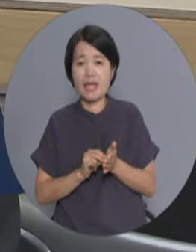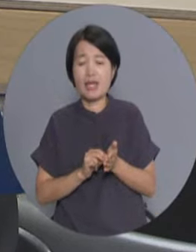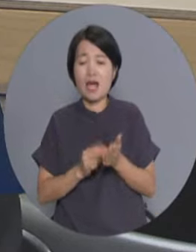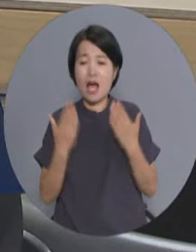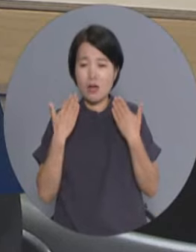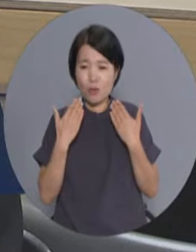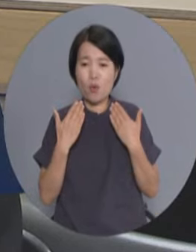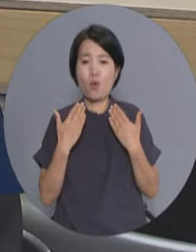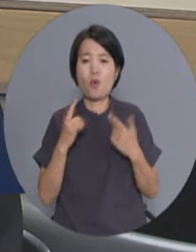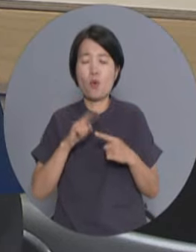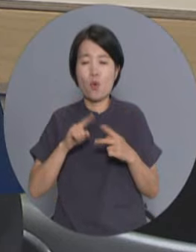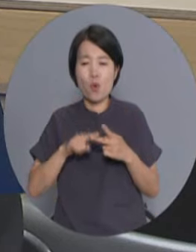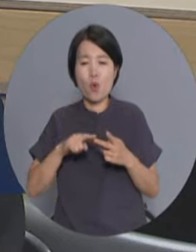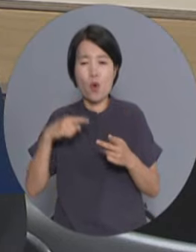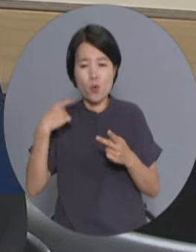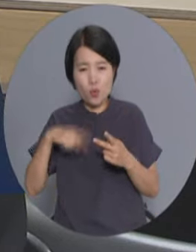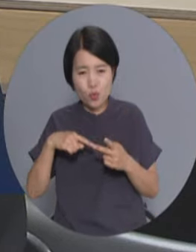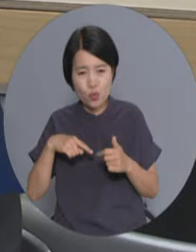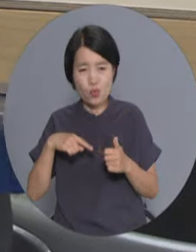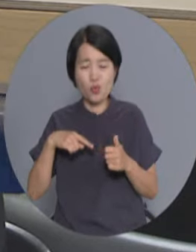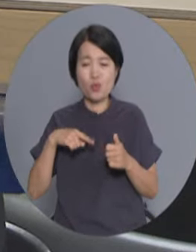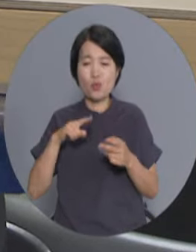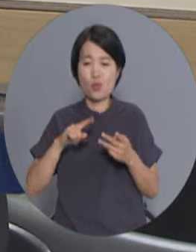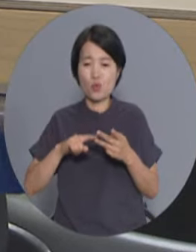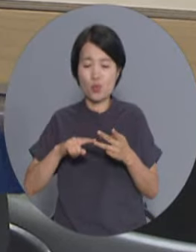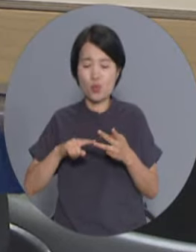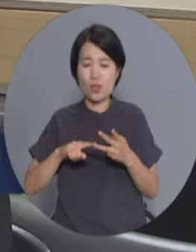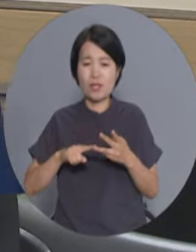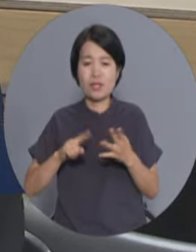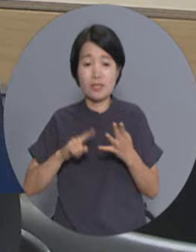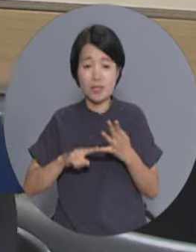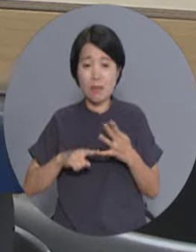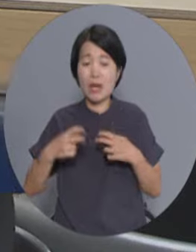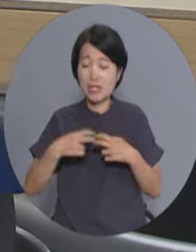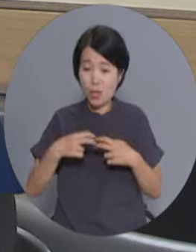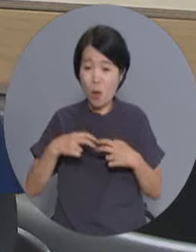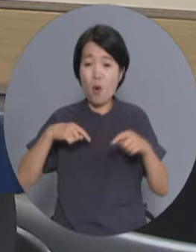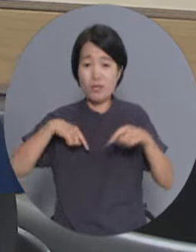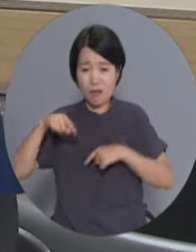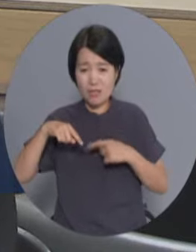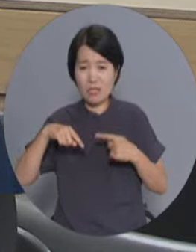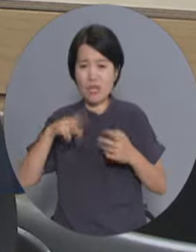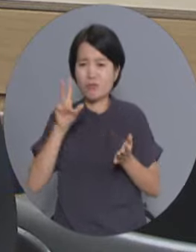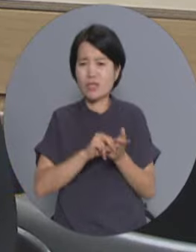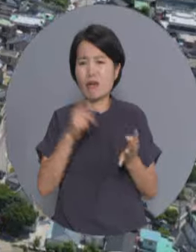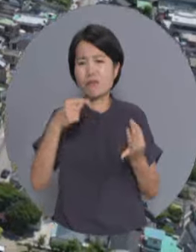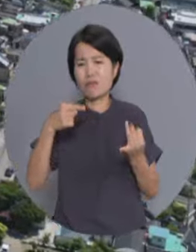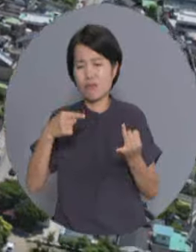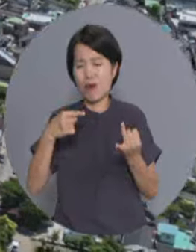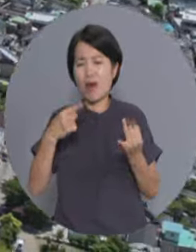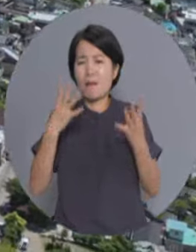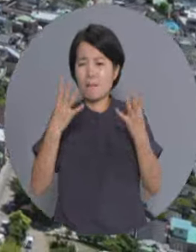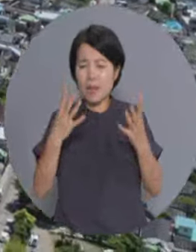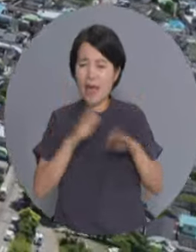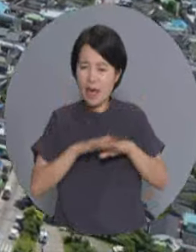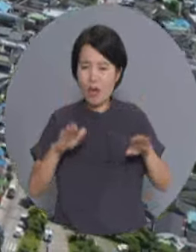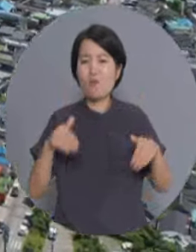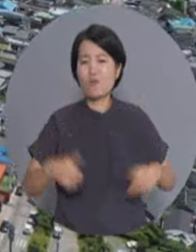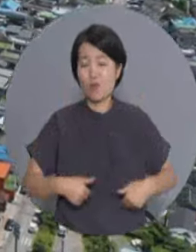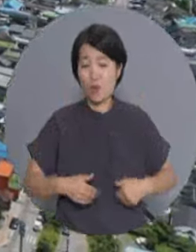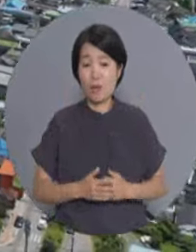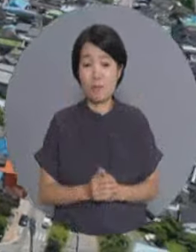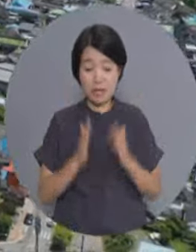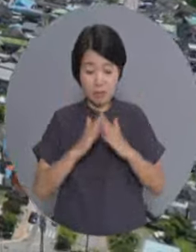문제, 그다음에 의료 문제라든지, 그다음에 궁극적으로 봐서는 저는 정치적인 문제도 들어간다고 생각을 하거든요. 전남 도내 지자체